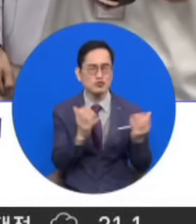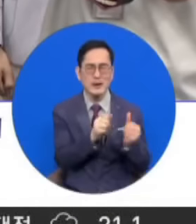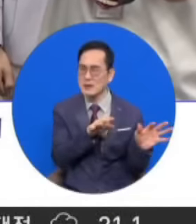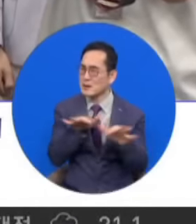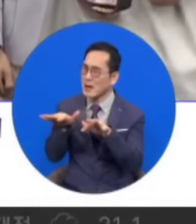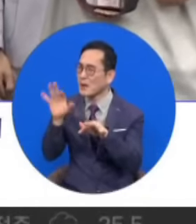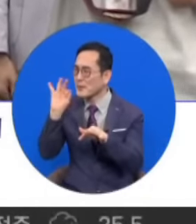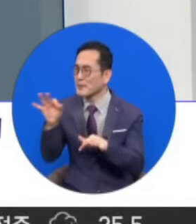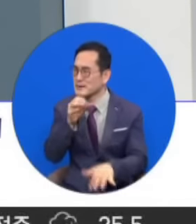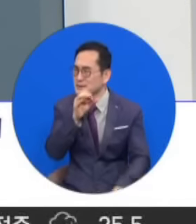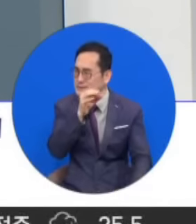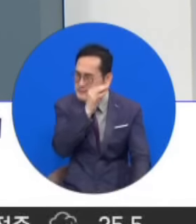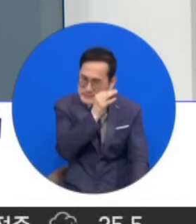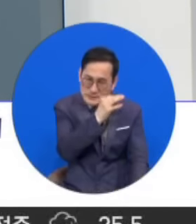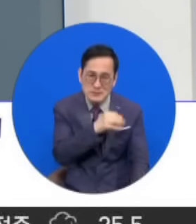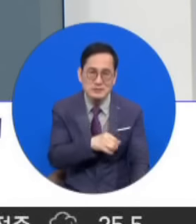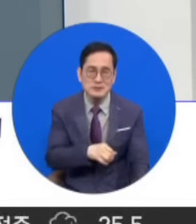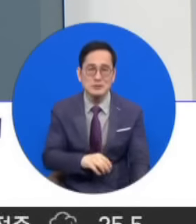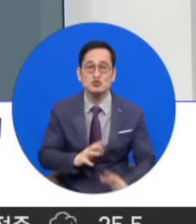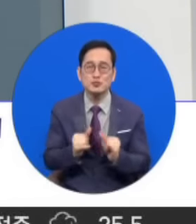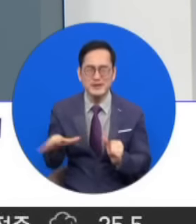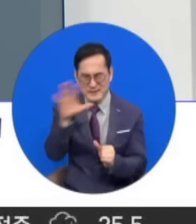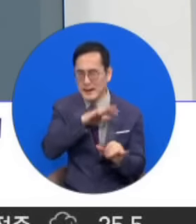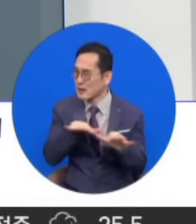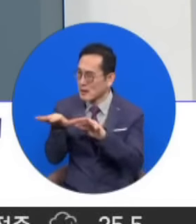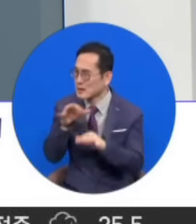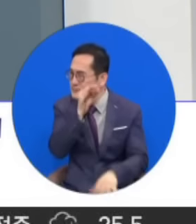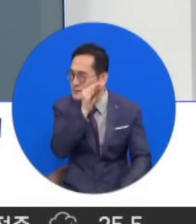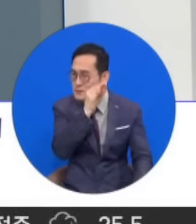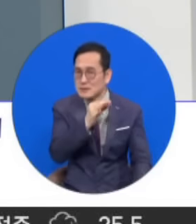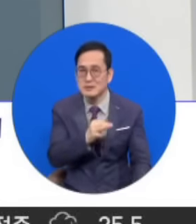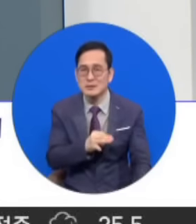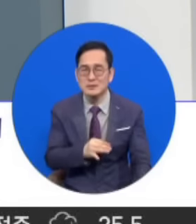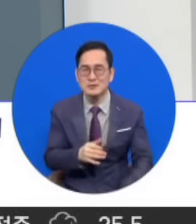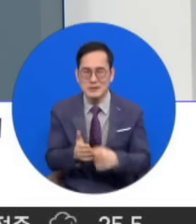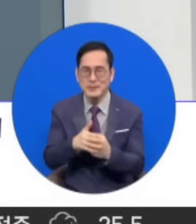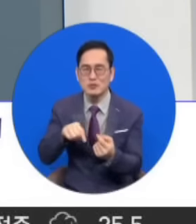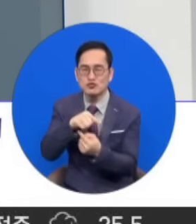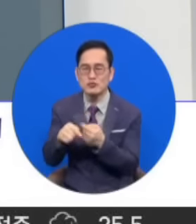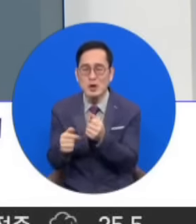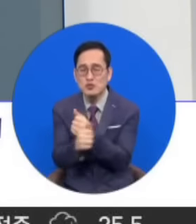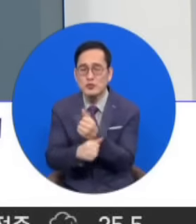크고 국회 운영의 바로미터가 되기 때문에 박찬대 위원장께서